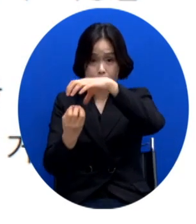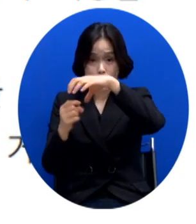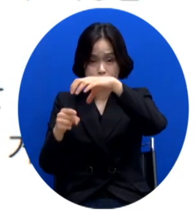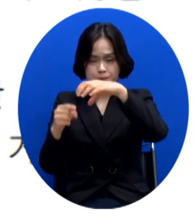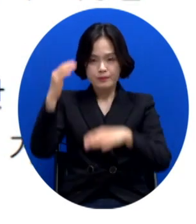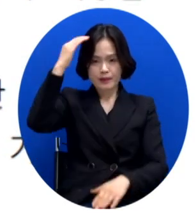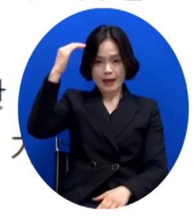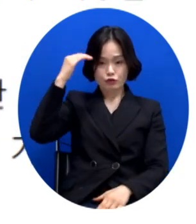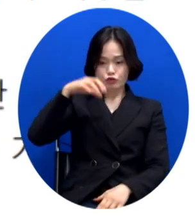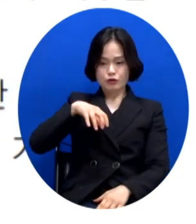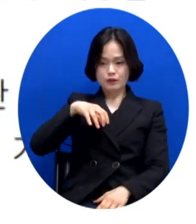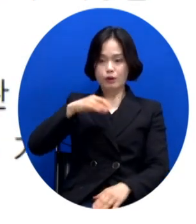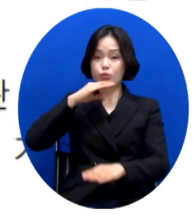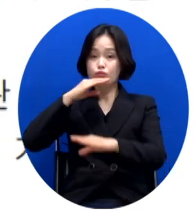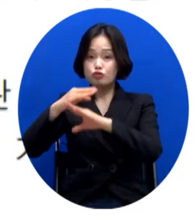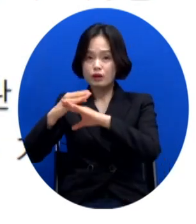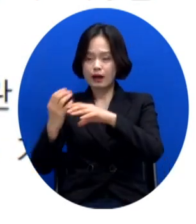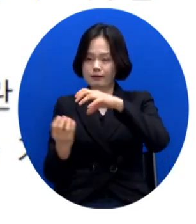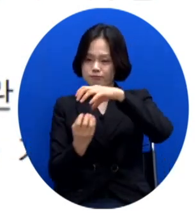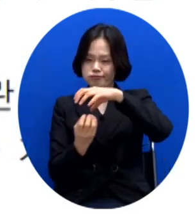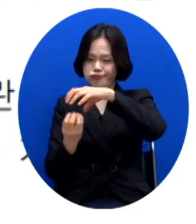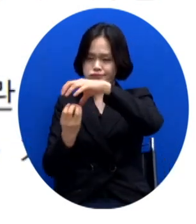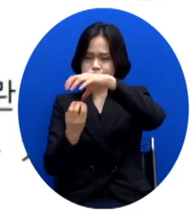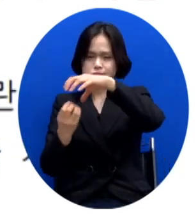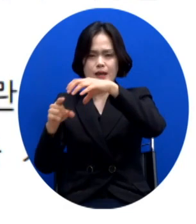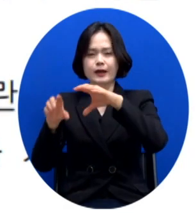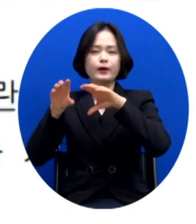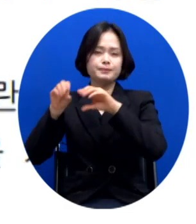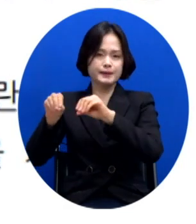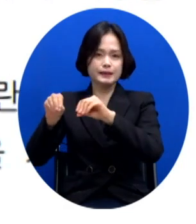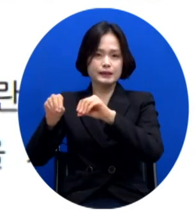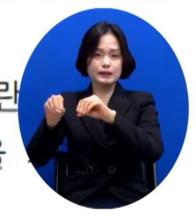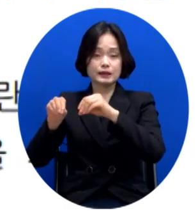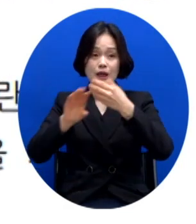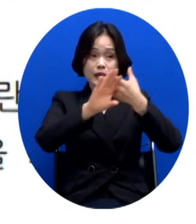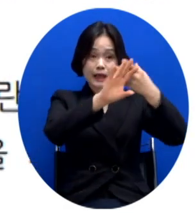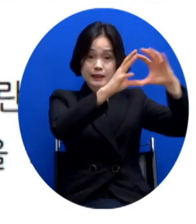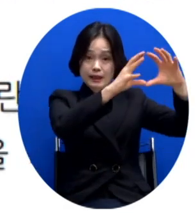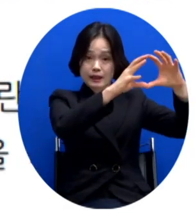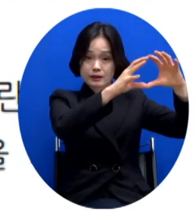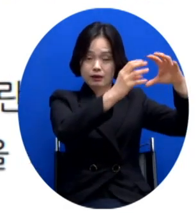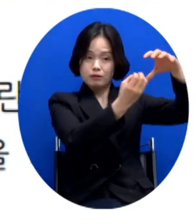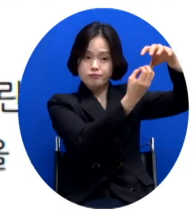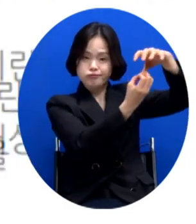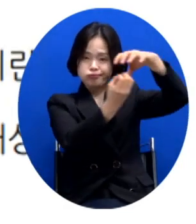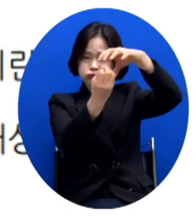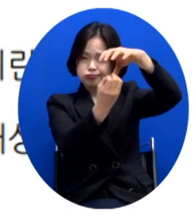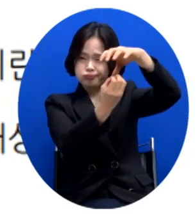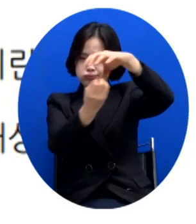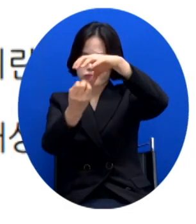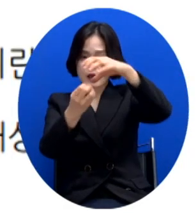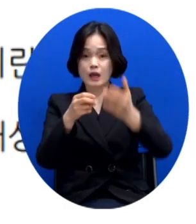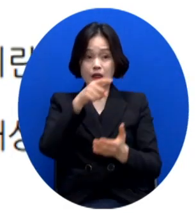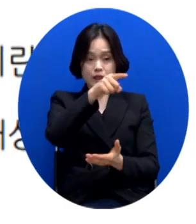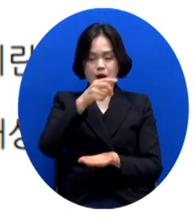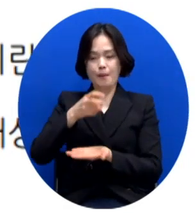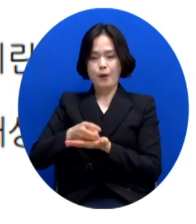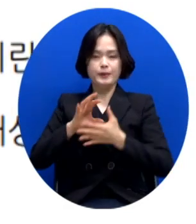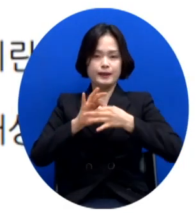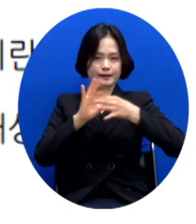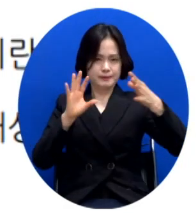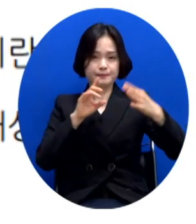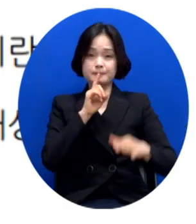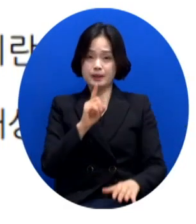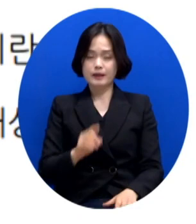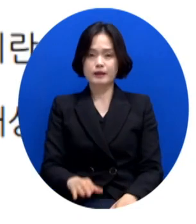북한으로 에 배부 나 이동을 바란다 며 제 3국에서 전단 등을 살포하는 행위는 적용대상이 아니라고 명시했습니다